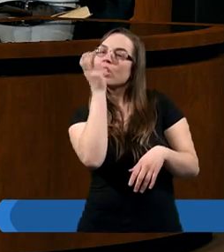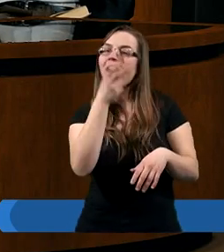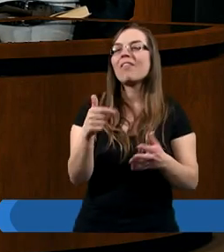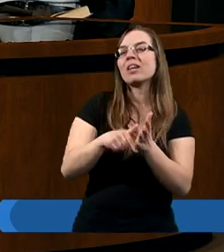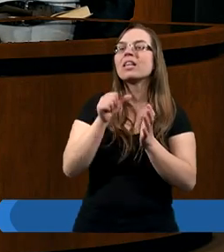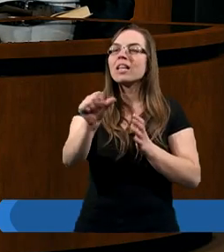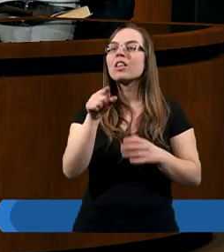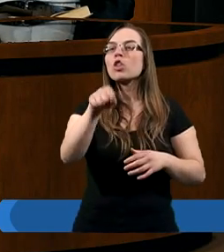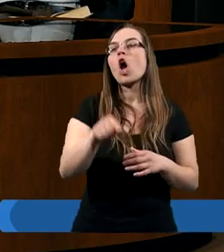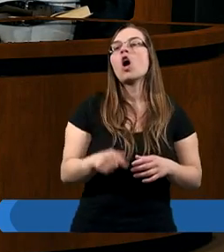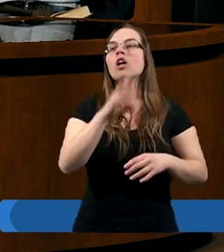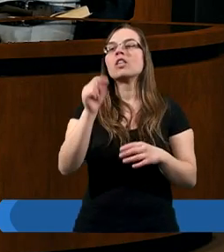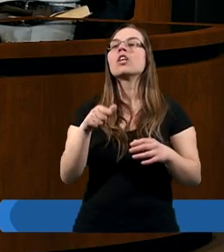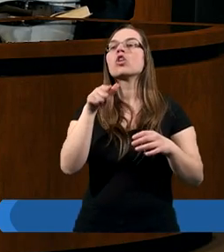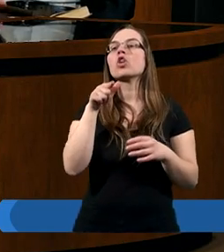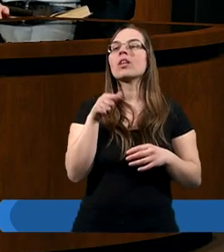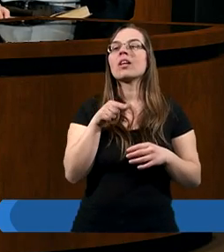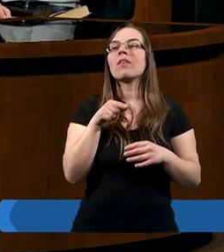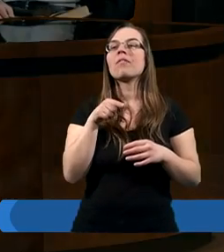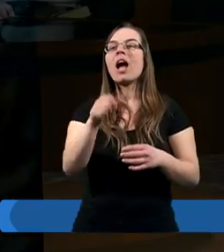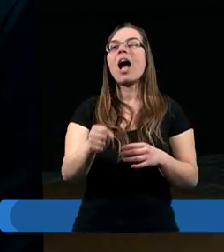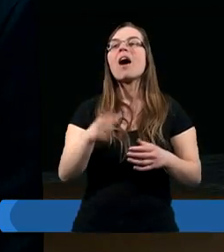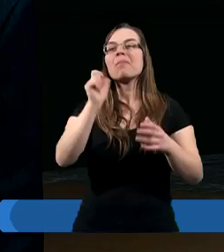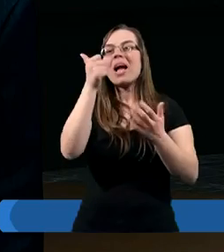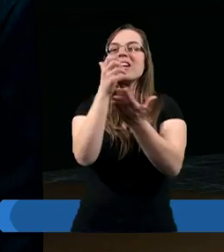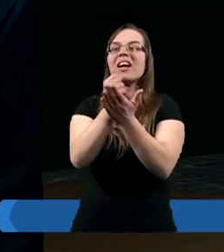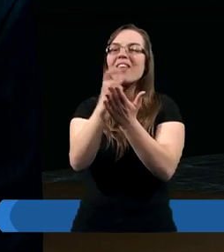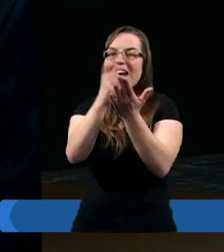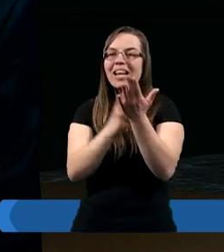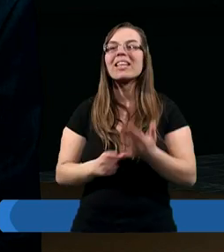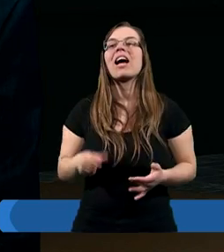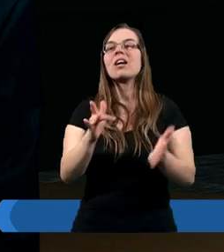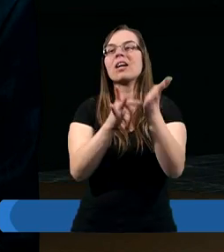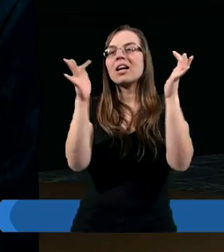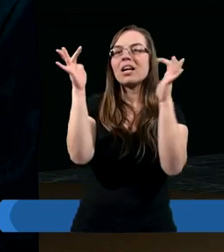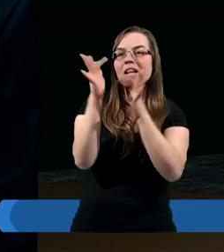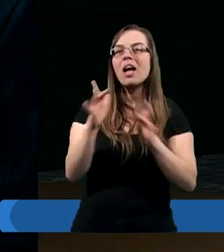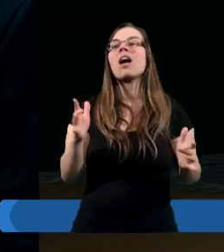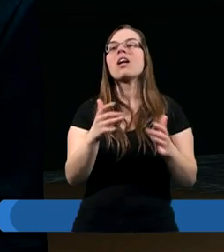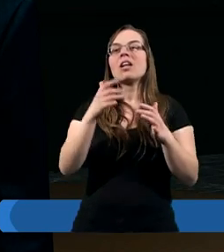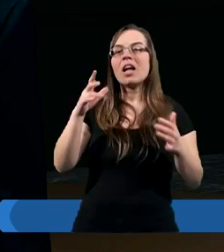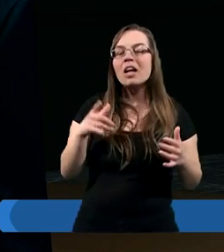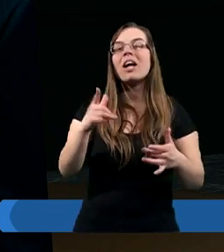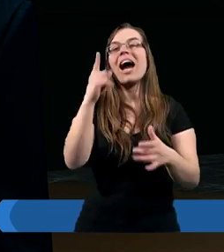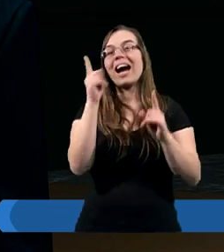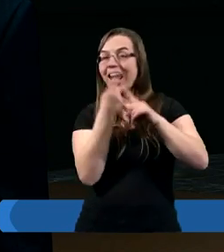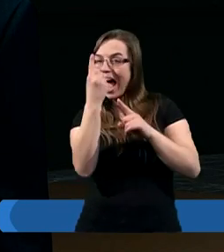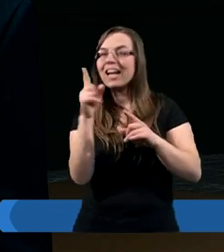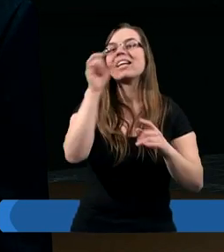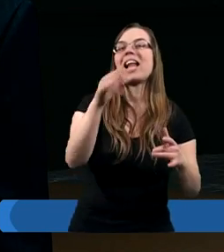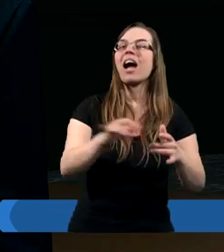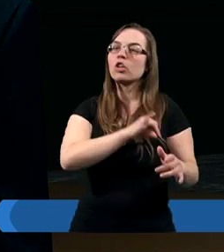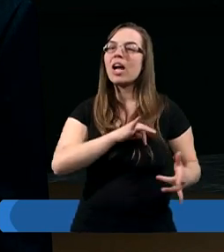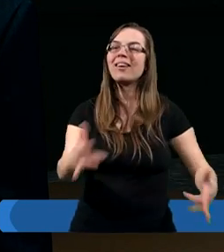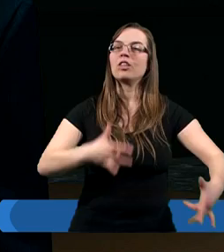właśnie tutaj jest to, że apostoł Piotr podkreśla, że Chrystus raz za grzechy cierpiał. I to